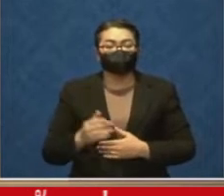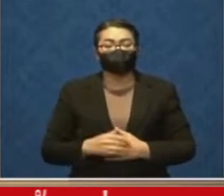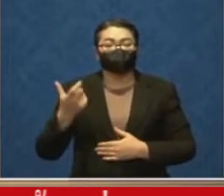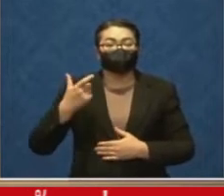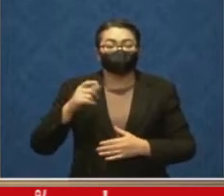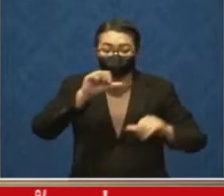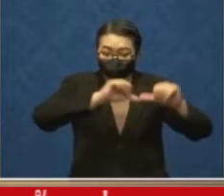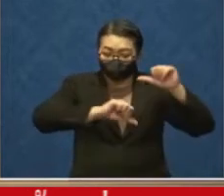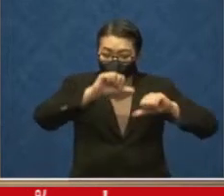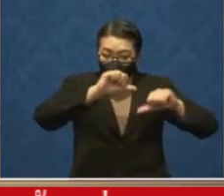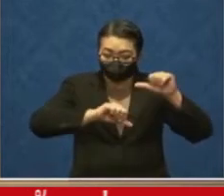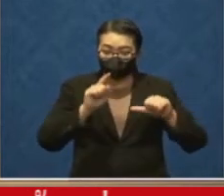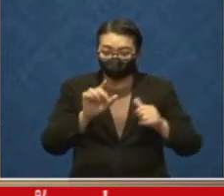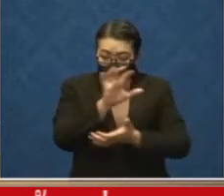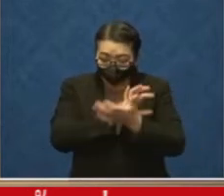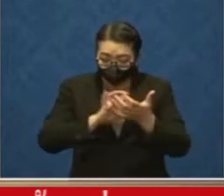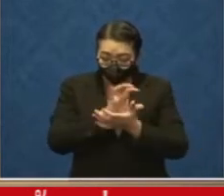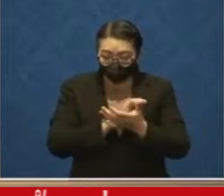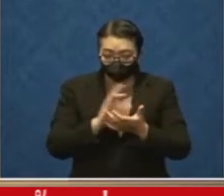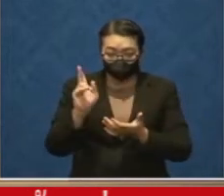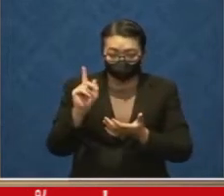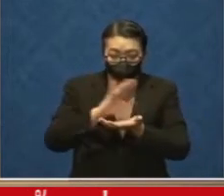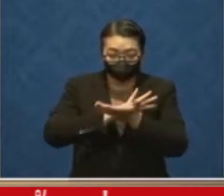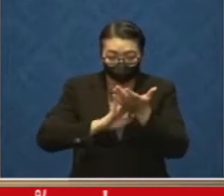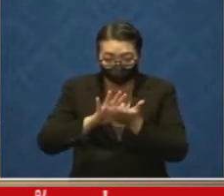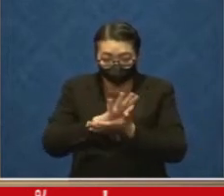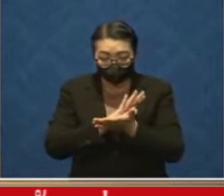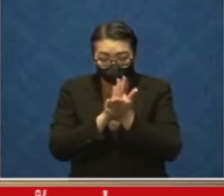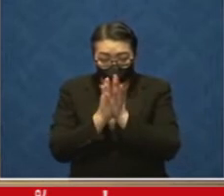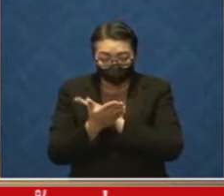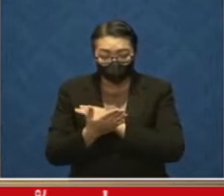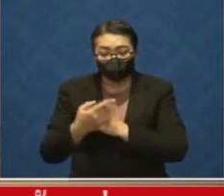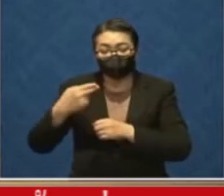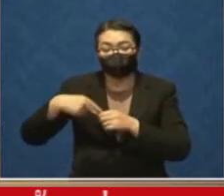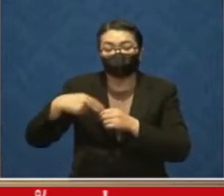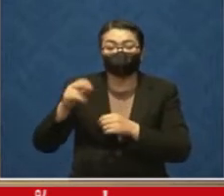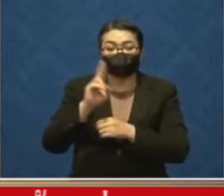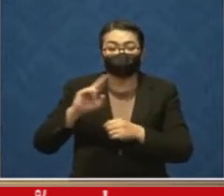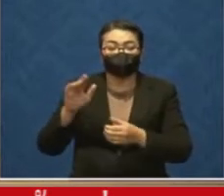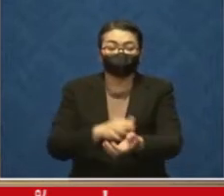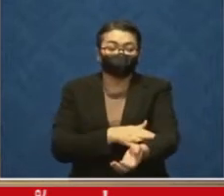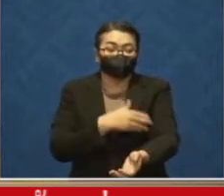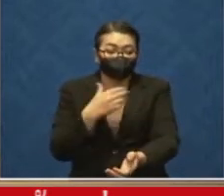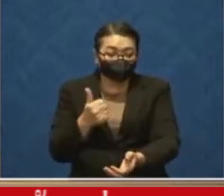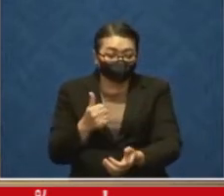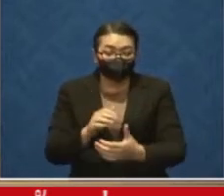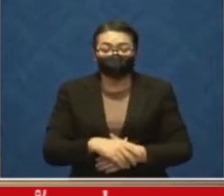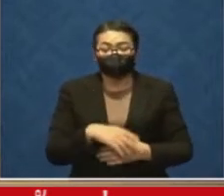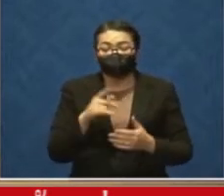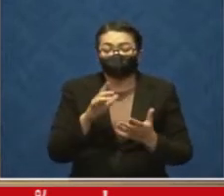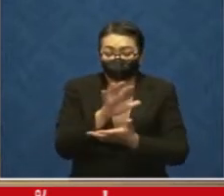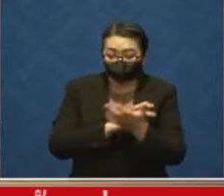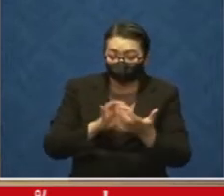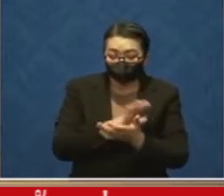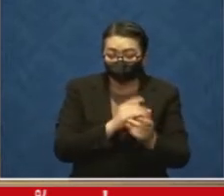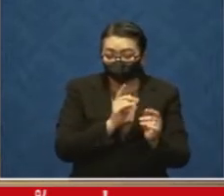สาราร vorstellenตันี้เ น์เป็นการผิดจงๆแล้วอันเดิมนะครับTORเมื่อปี 6364 ก่อนหน้านี้